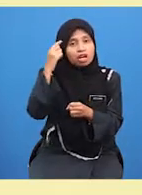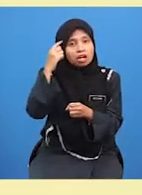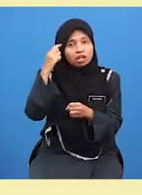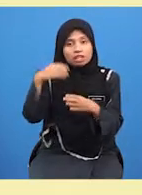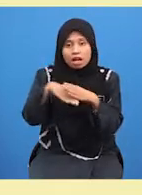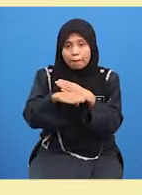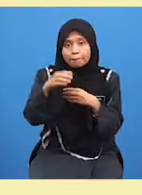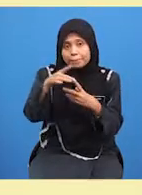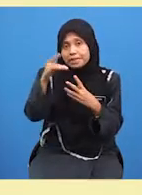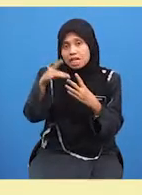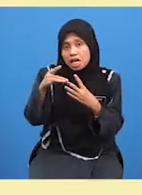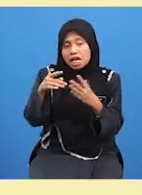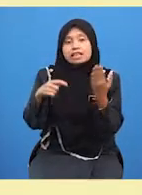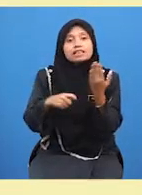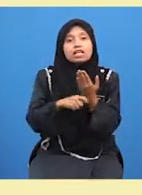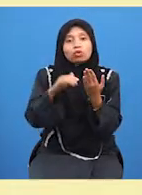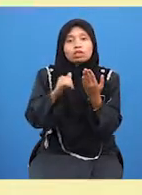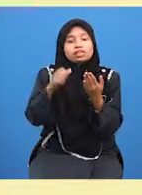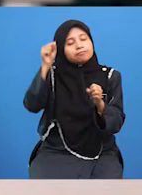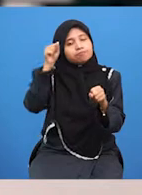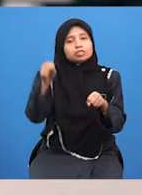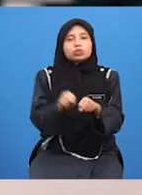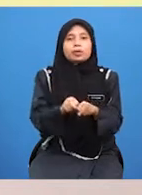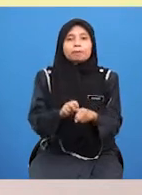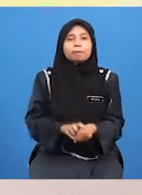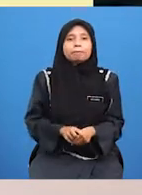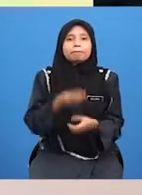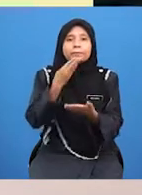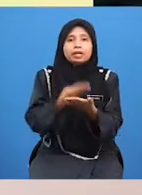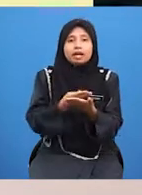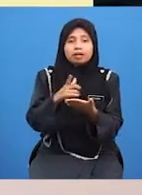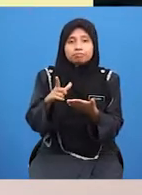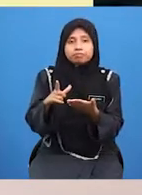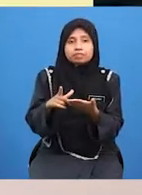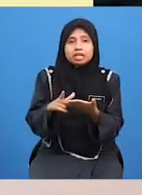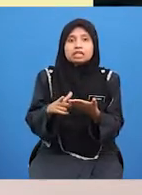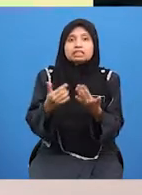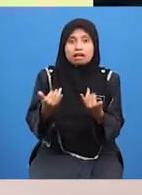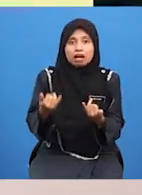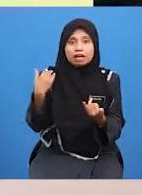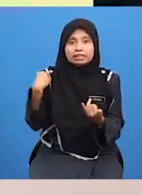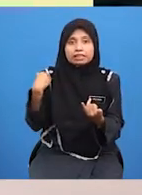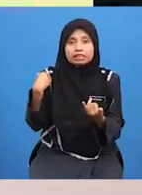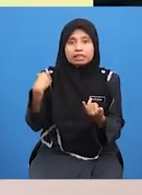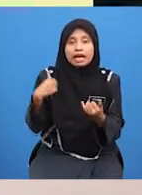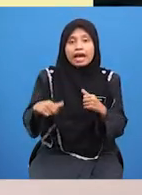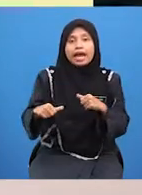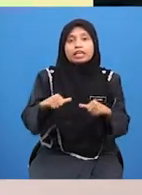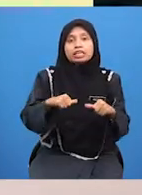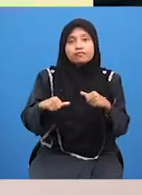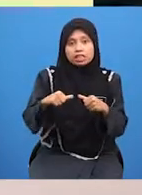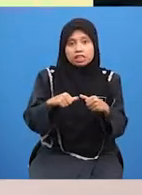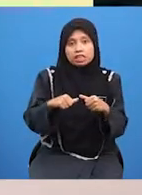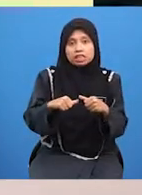dalam memilih teknologi yang sesuai. Baiklah, Di sini dipaparkan gambar sebuah